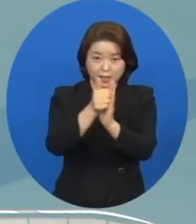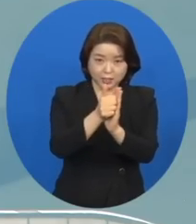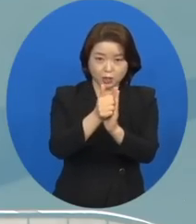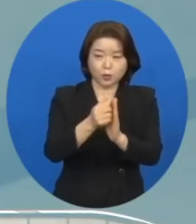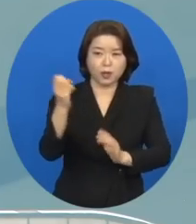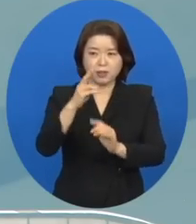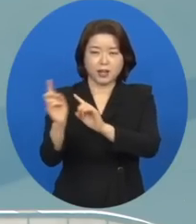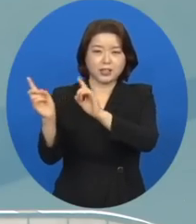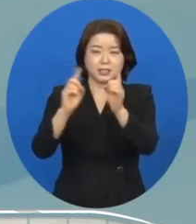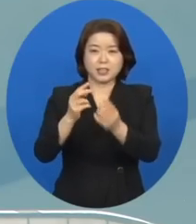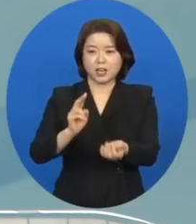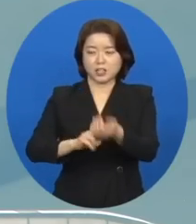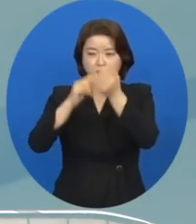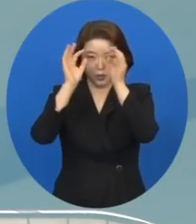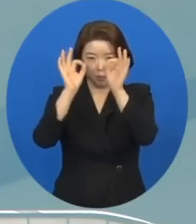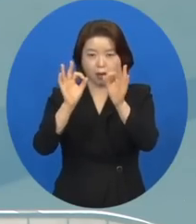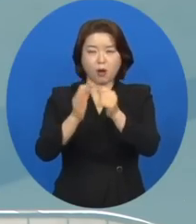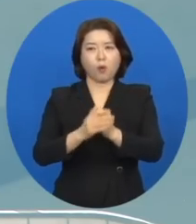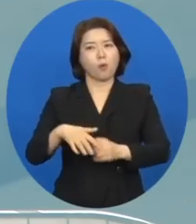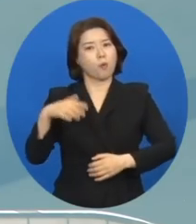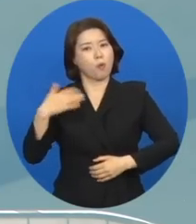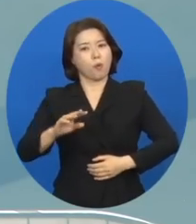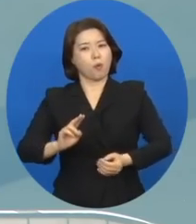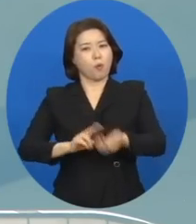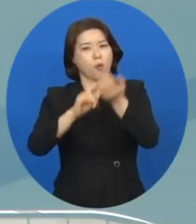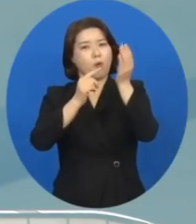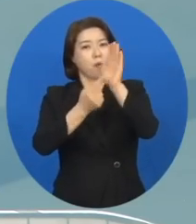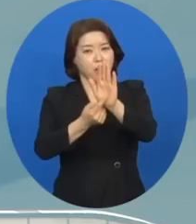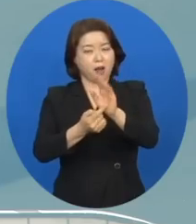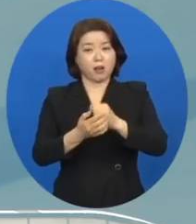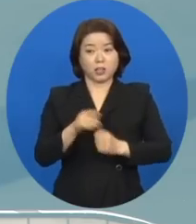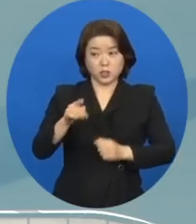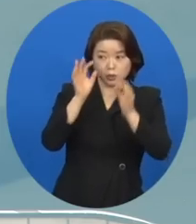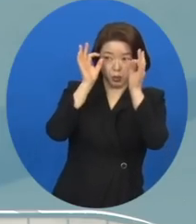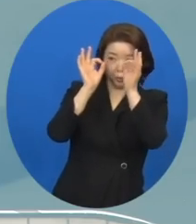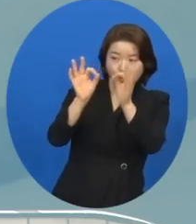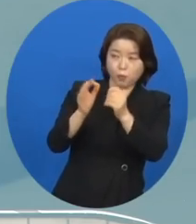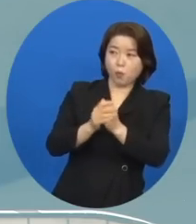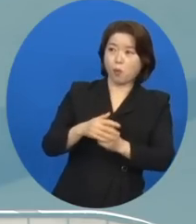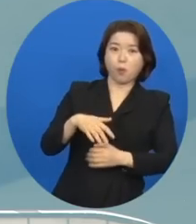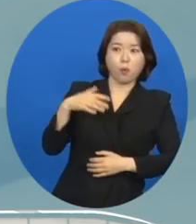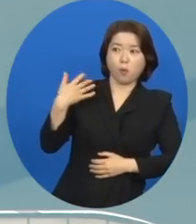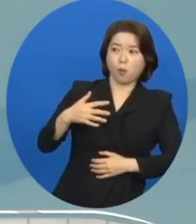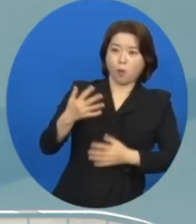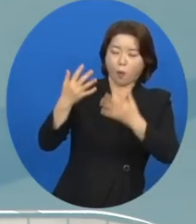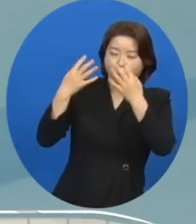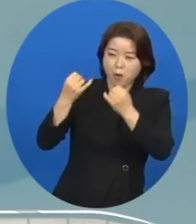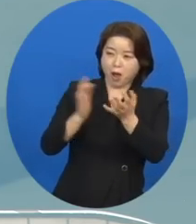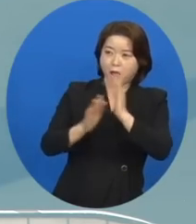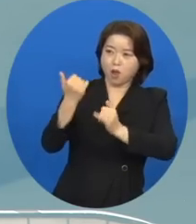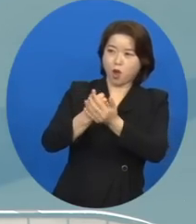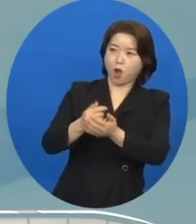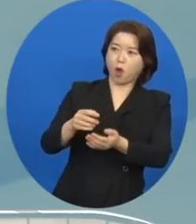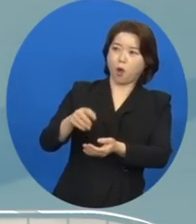기적을 보았습니다. 놀라운 표적이죠. 그것을 보고 꽤 많은 사람들이 예수님을 믿게